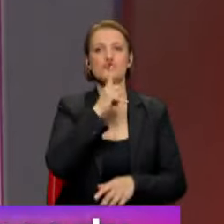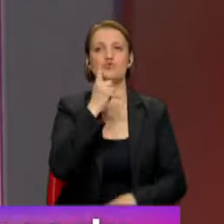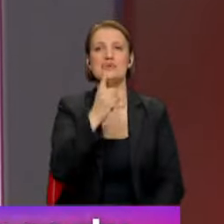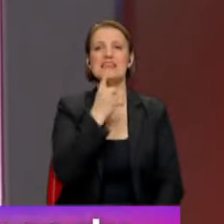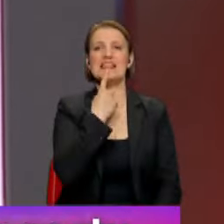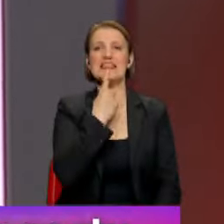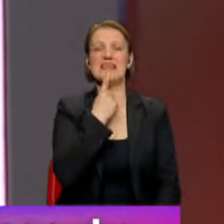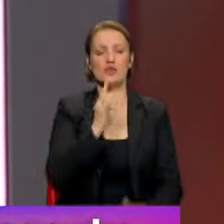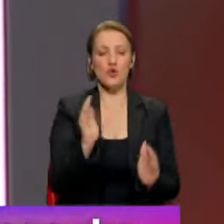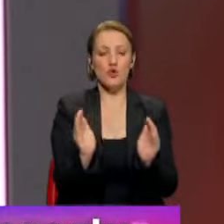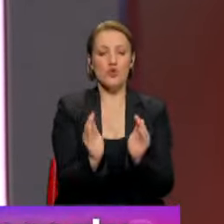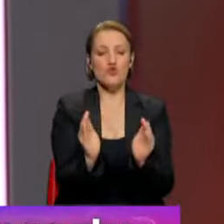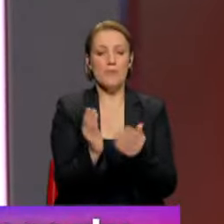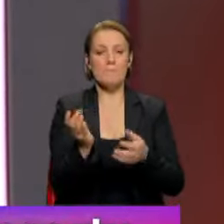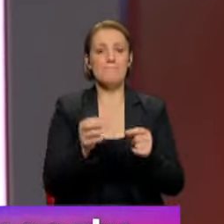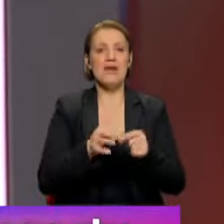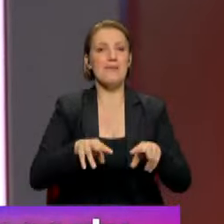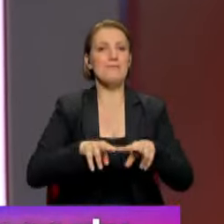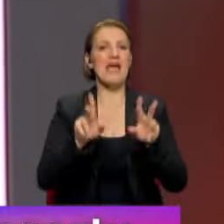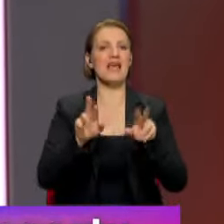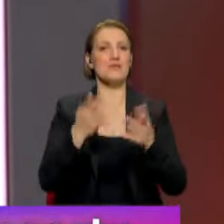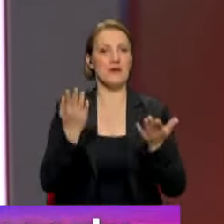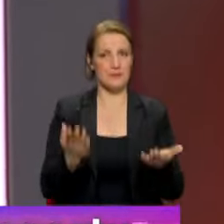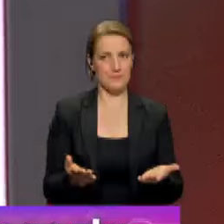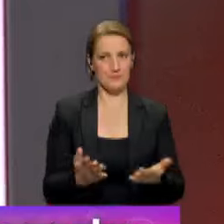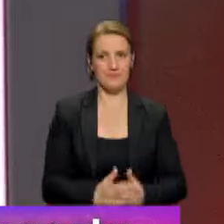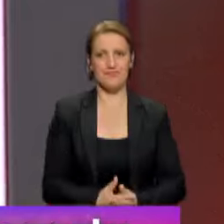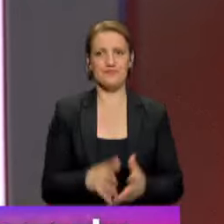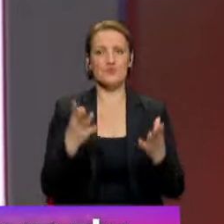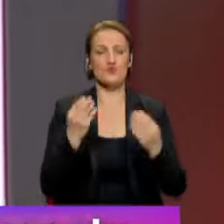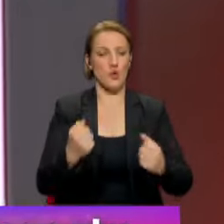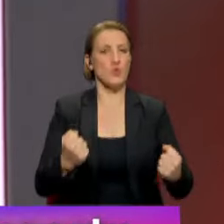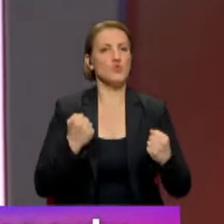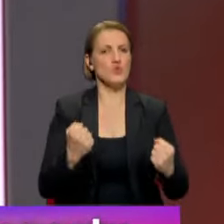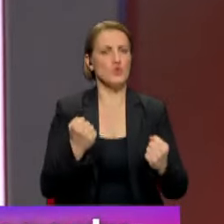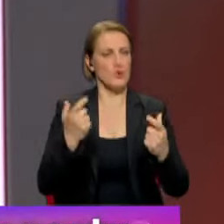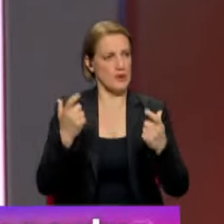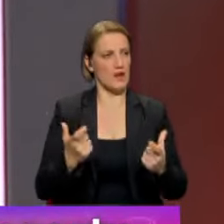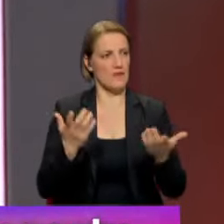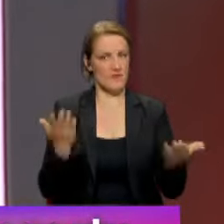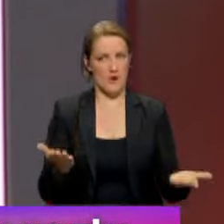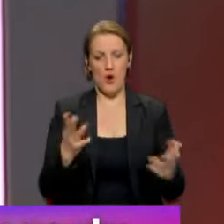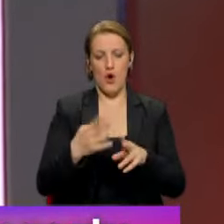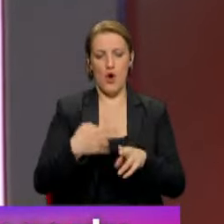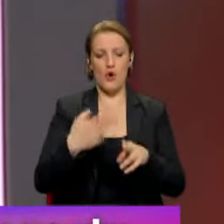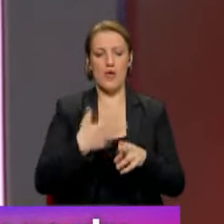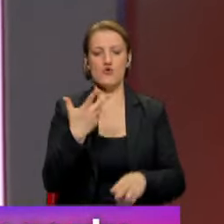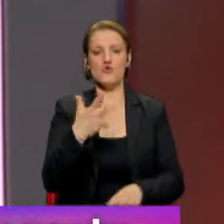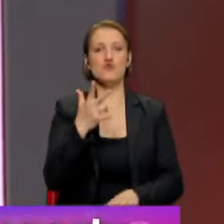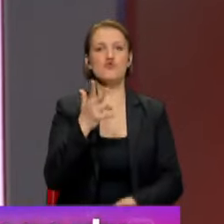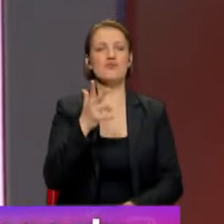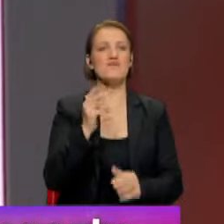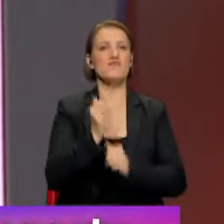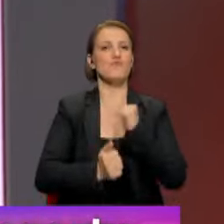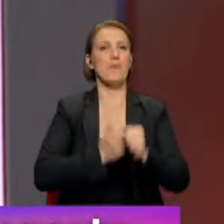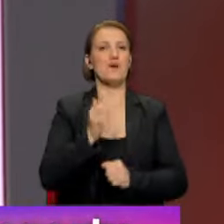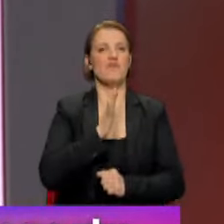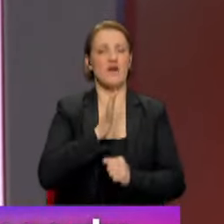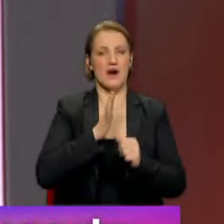konuşuluyor küçük bir Birleşmiş Milletler gibi çok güçlü yanlarımız var Örneğin 3000 fabrikamız